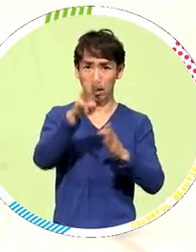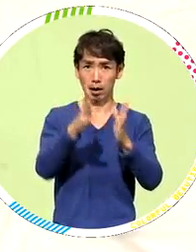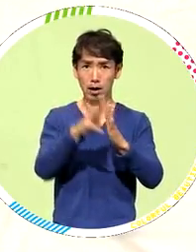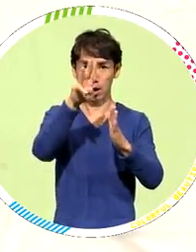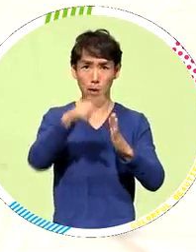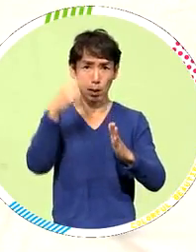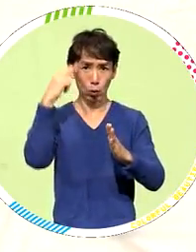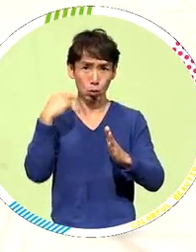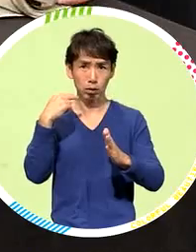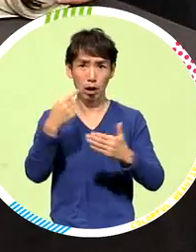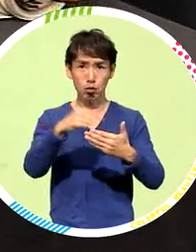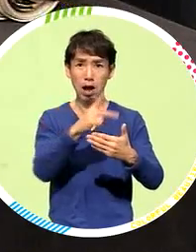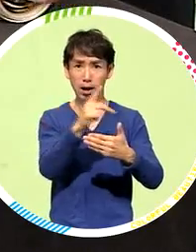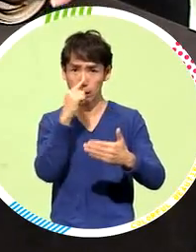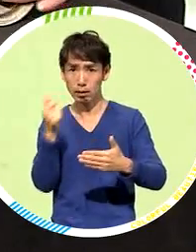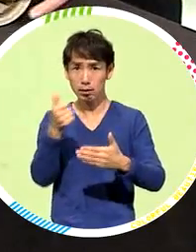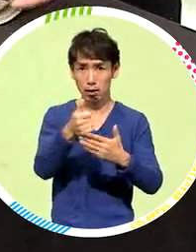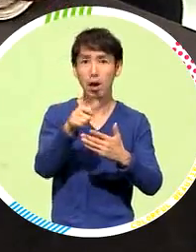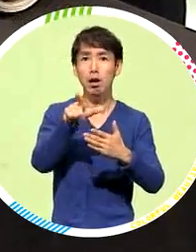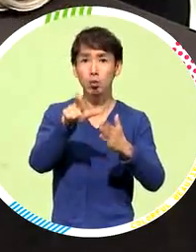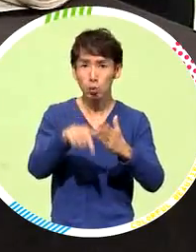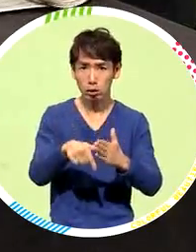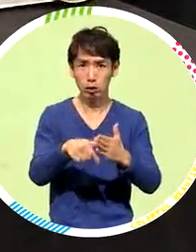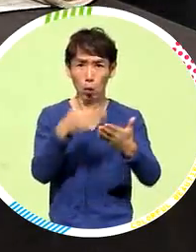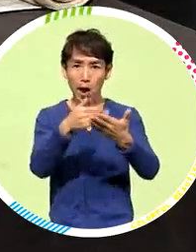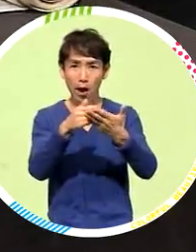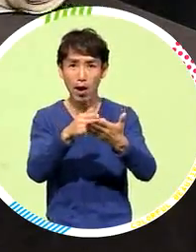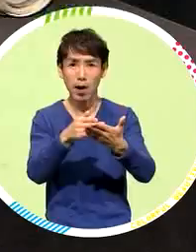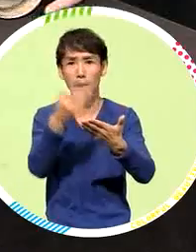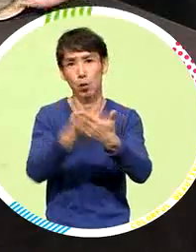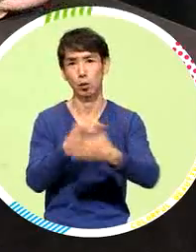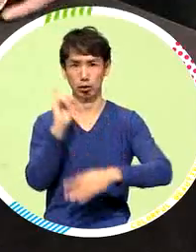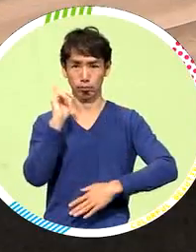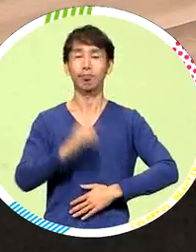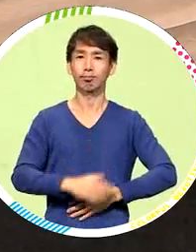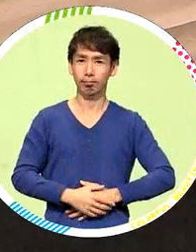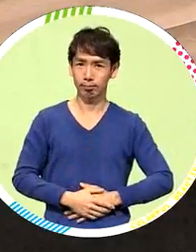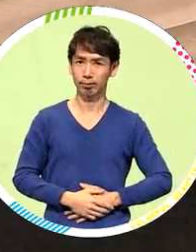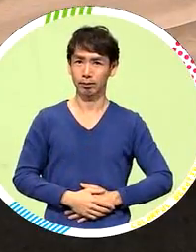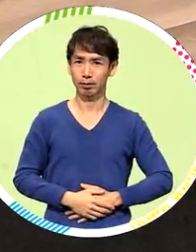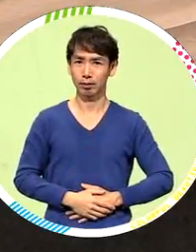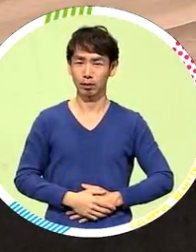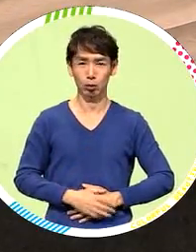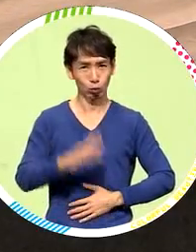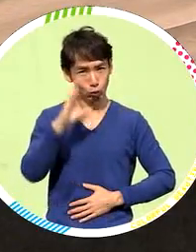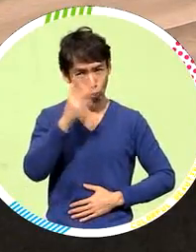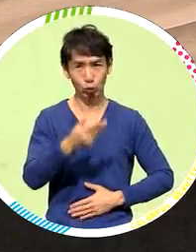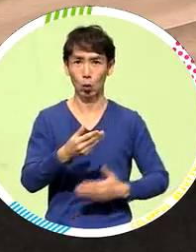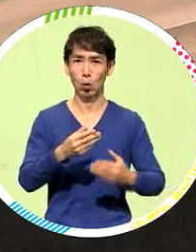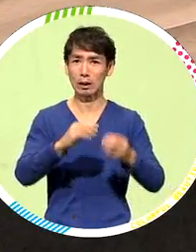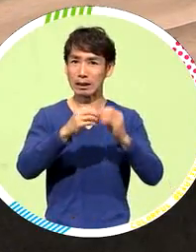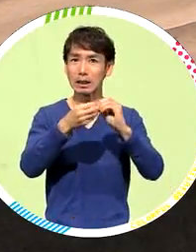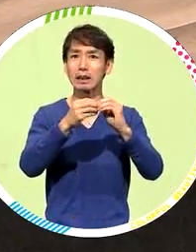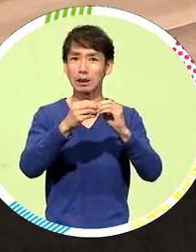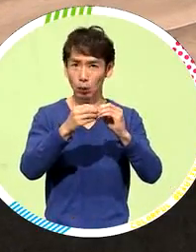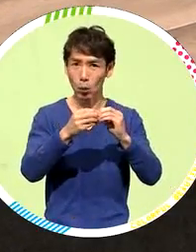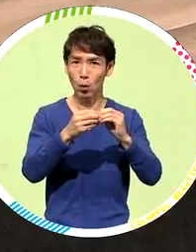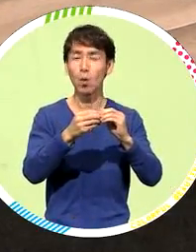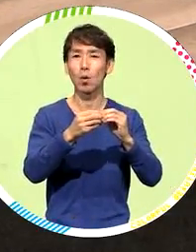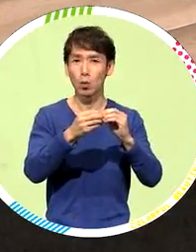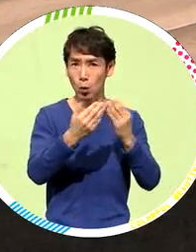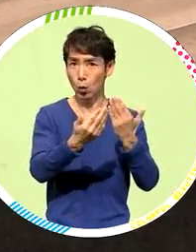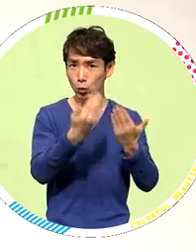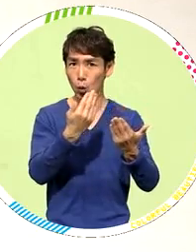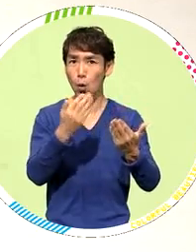な住んでるんだよねその後再度いかんではないのかねえねえでもすごく色のボタンドカ盛りある